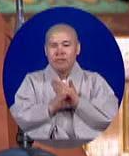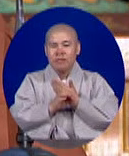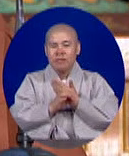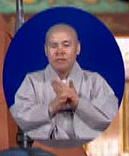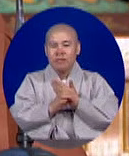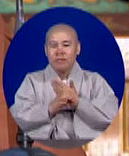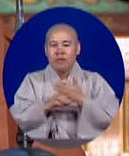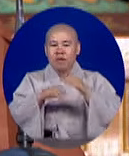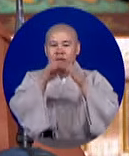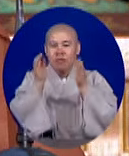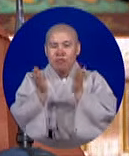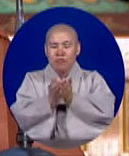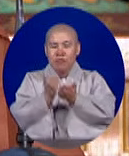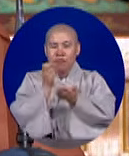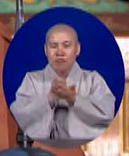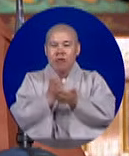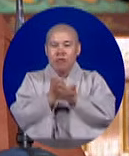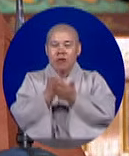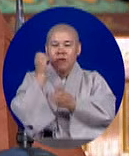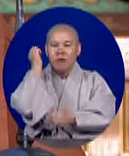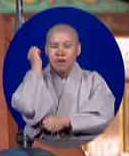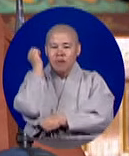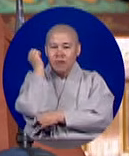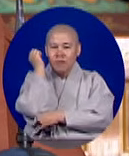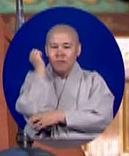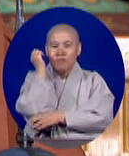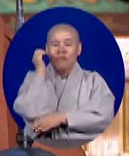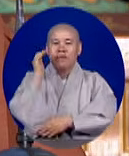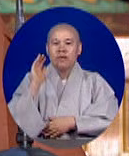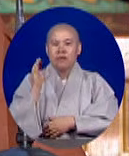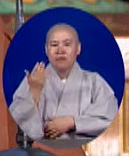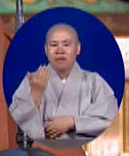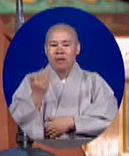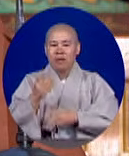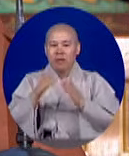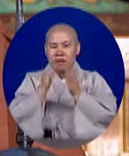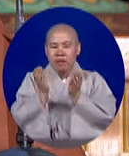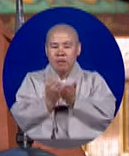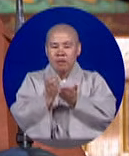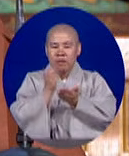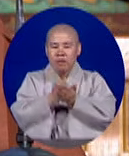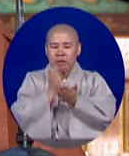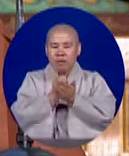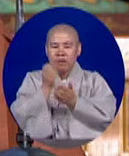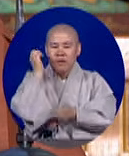만법의 근원이에요. 진성이. 그래서